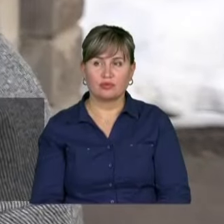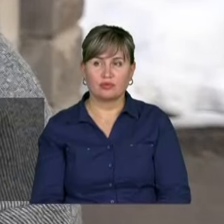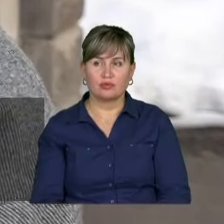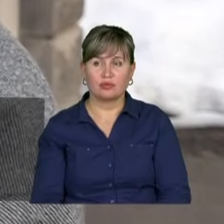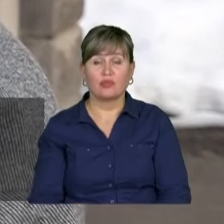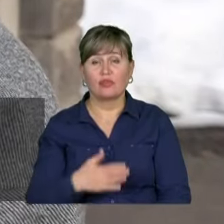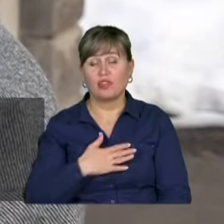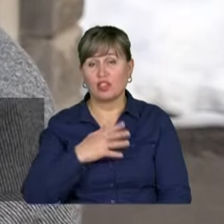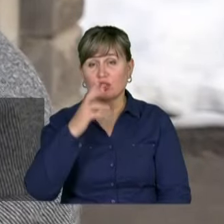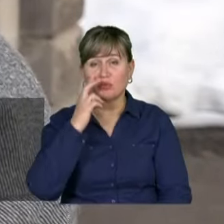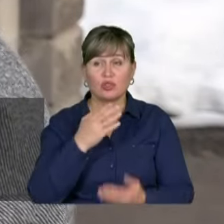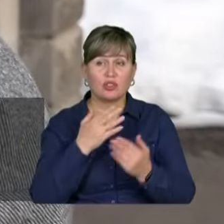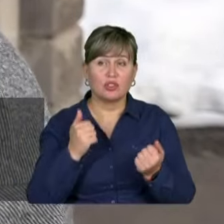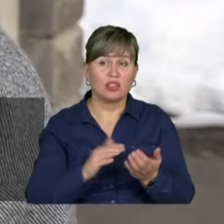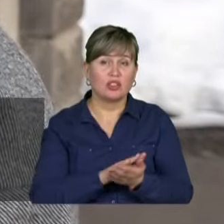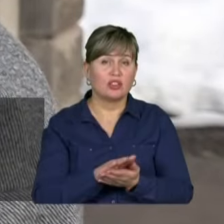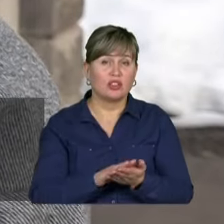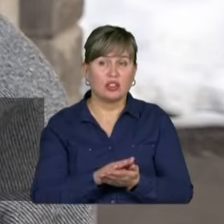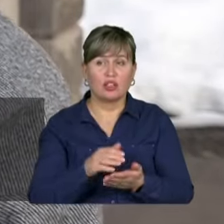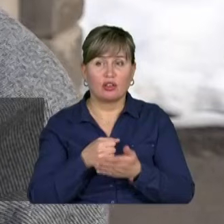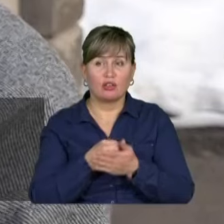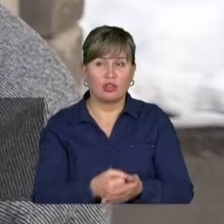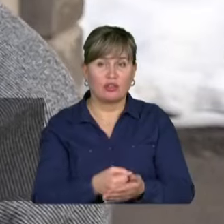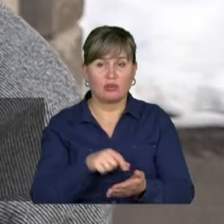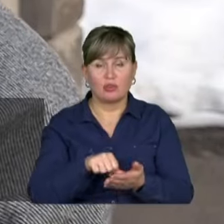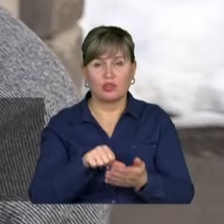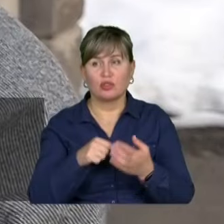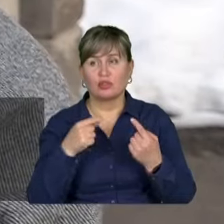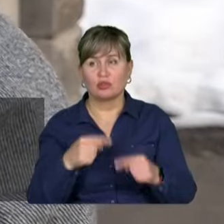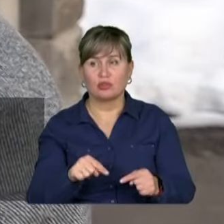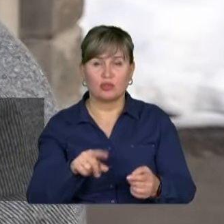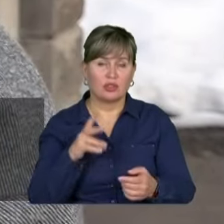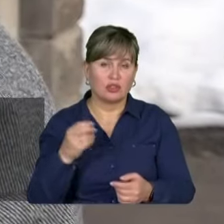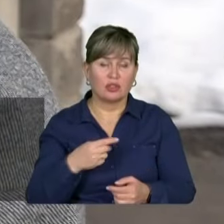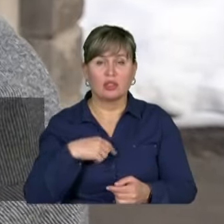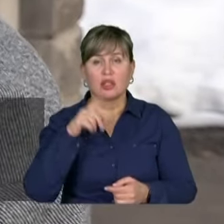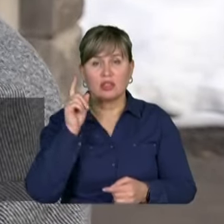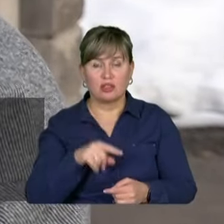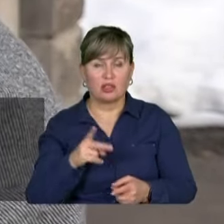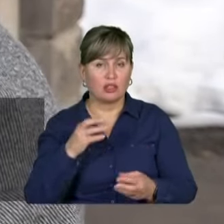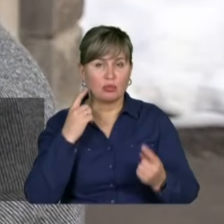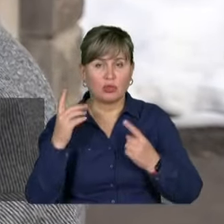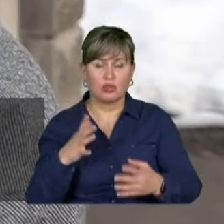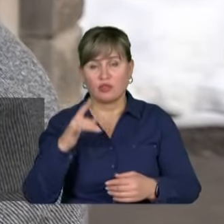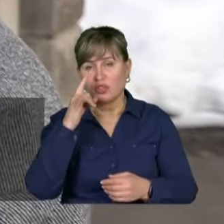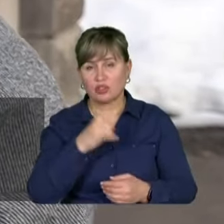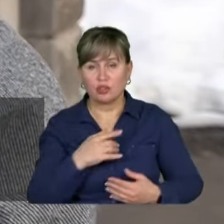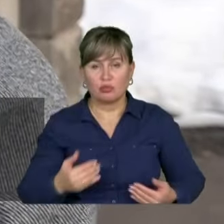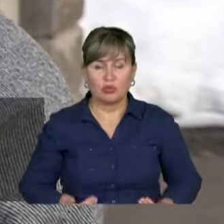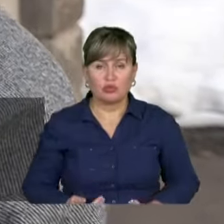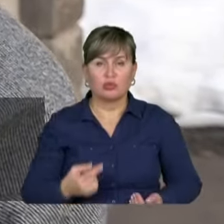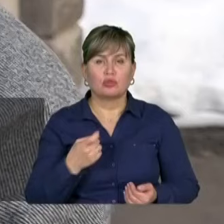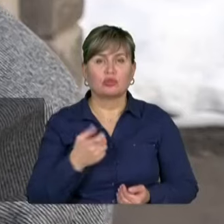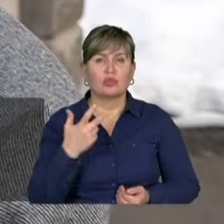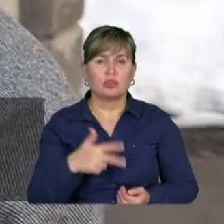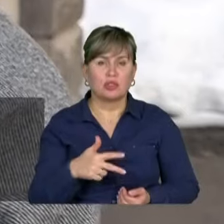В нашем государстве нет никакого давления на представителей других национальностей. Я знаю об этом не понаслышке. В Казахстане проживают